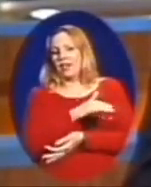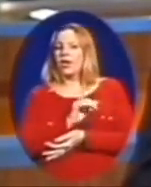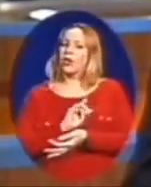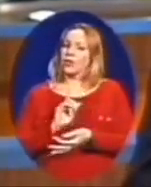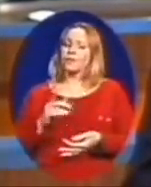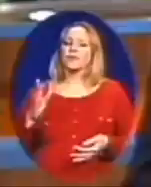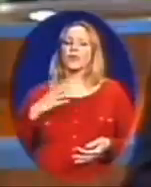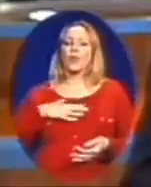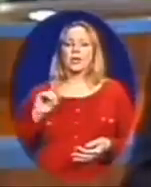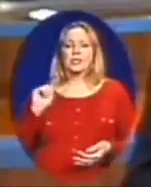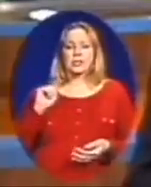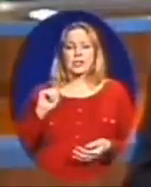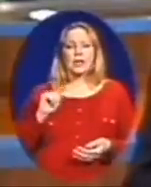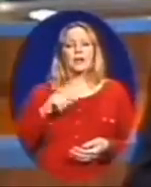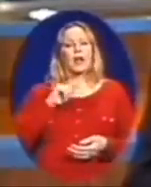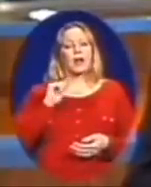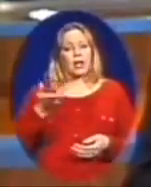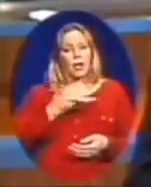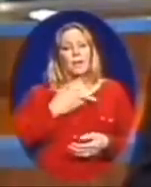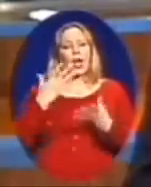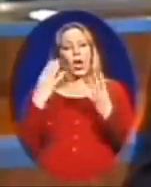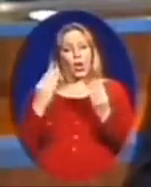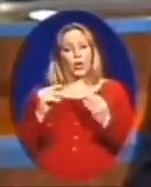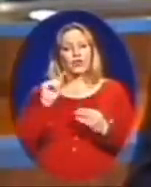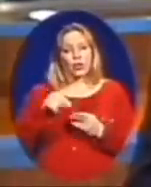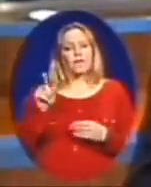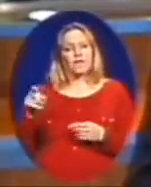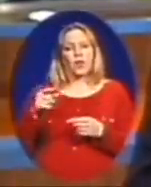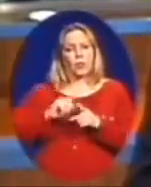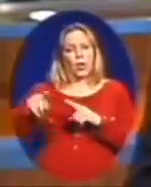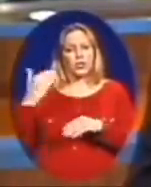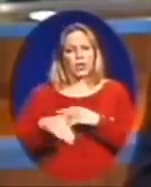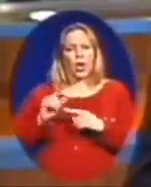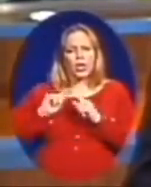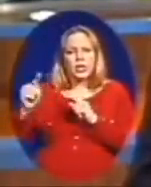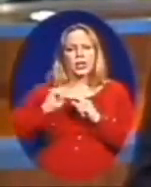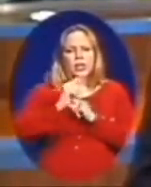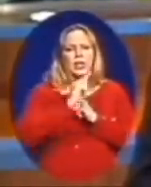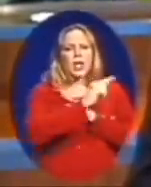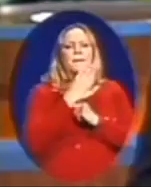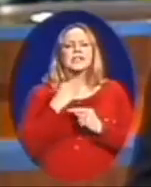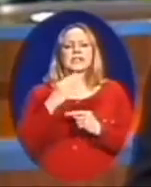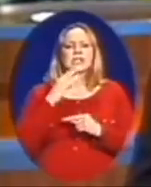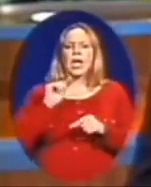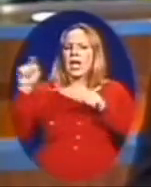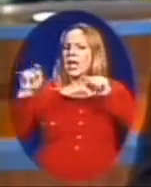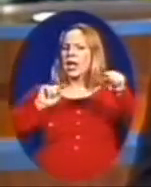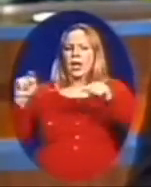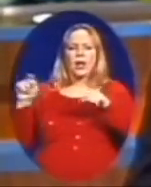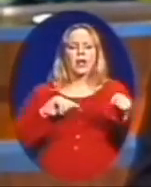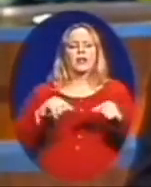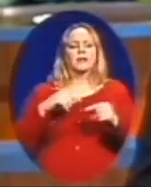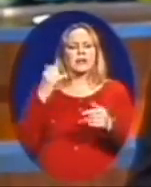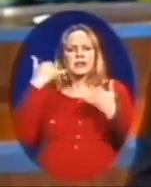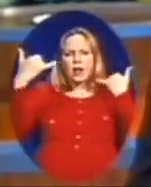רצה להגיע לרוב שאליו הוא הגיע, והוא התרוצץ בחודש האחרון ברחבי הארץ. הוא עשה טלפונים, הוא עשה אתמול מסיבת